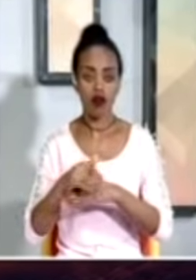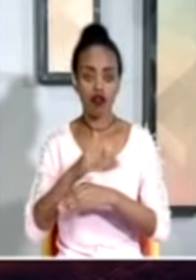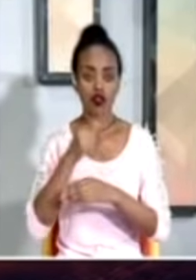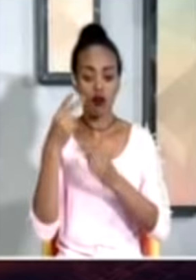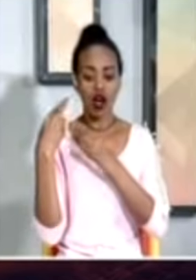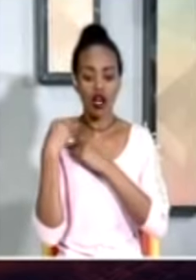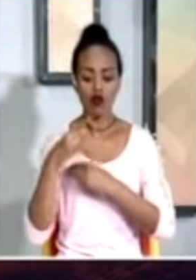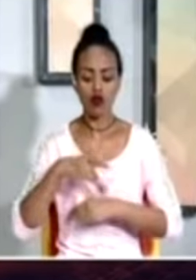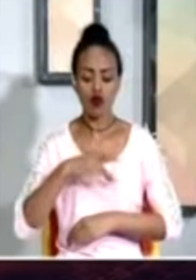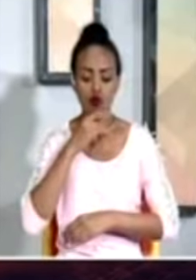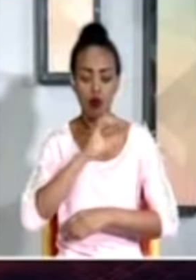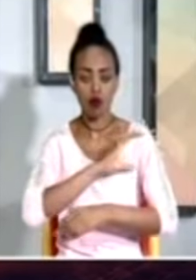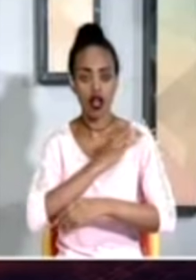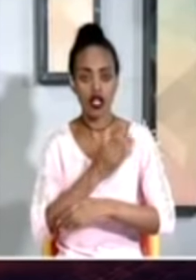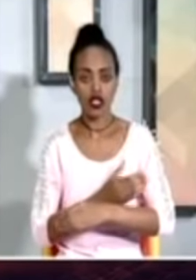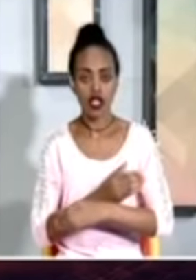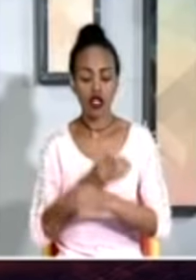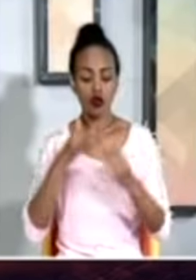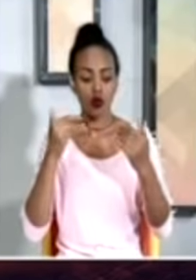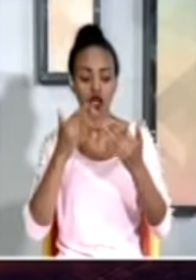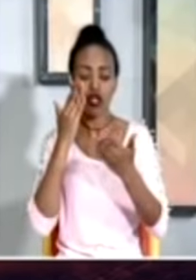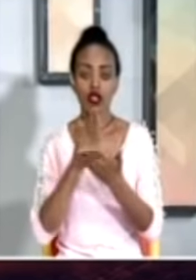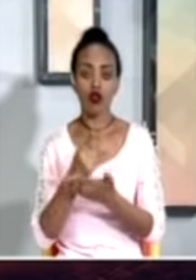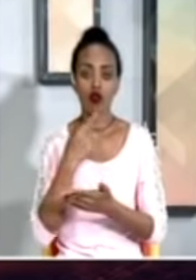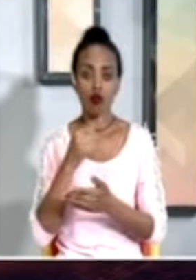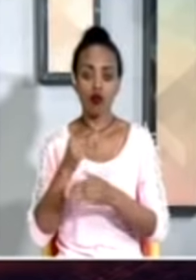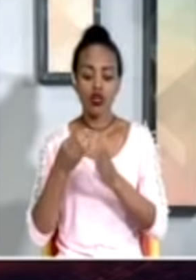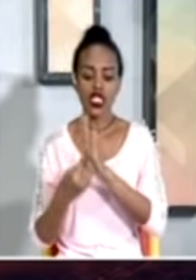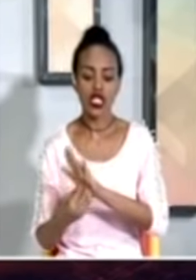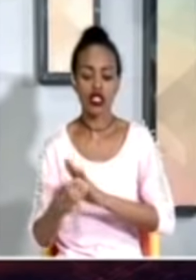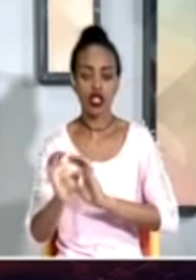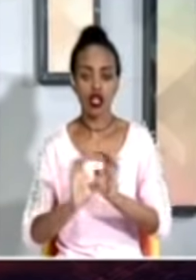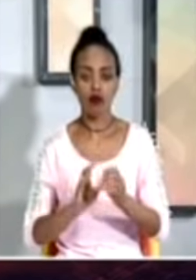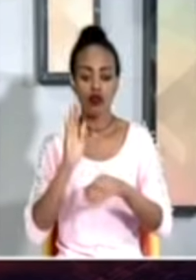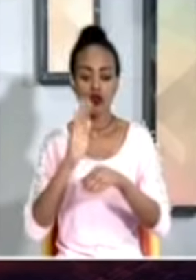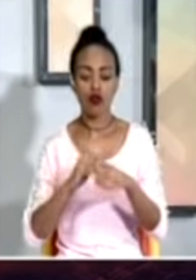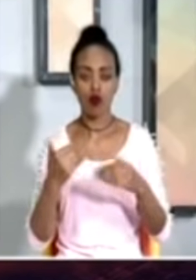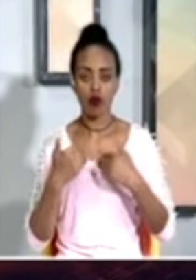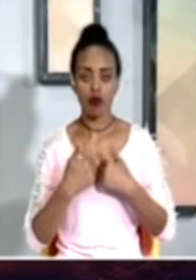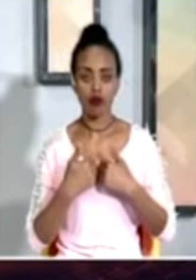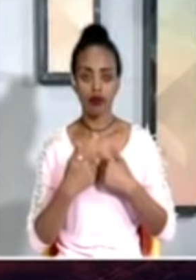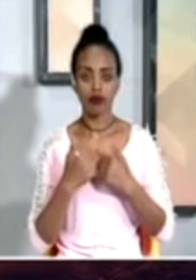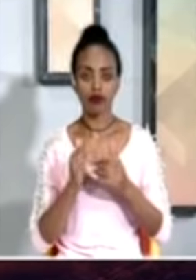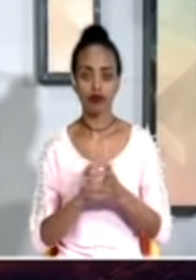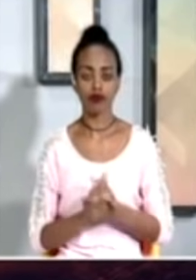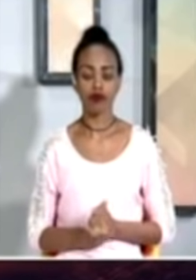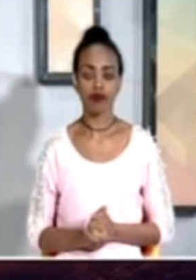ሓላፍነት ዘይስምዖም ሓይልታት ኩናት ጠጠው ከብሉ ፀቕጢ ክገብርን እውን ፀዊዖም ኣለዎም።